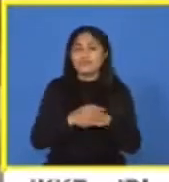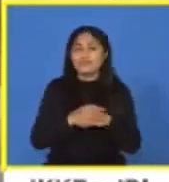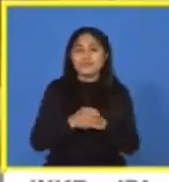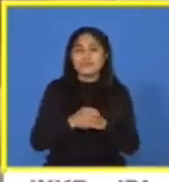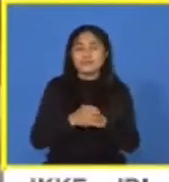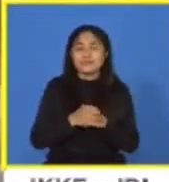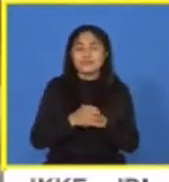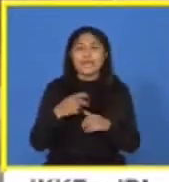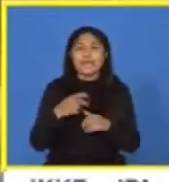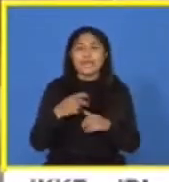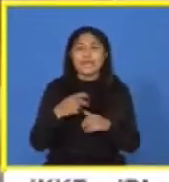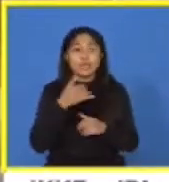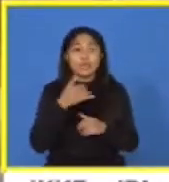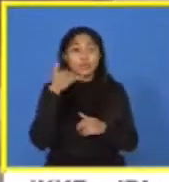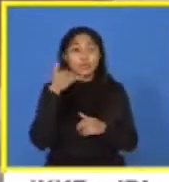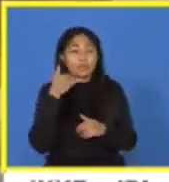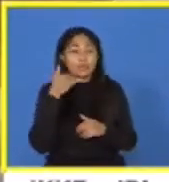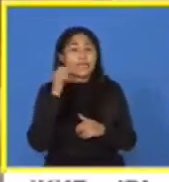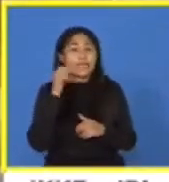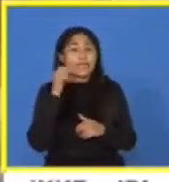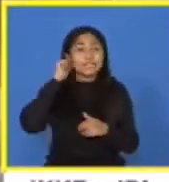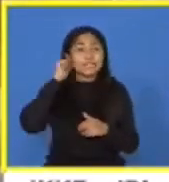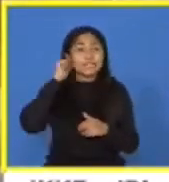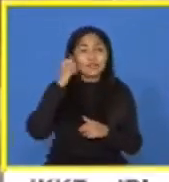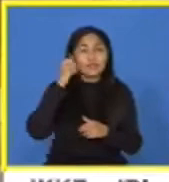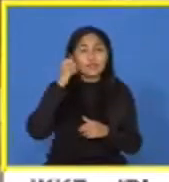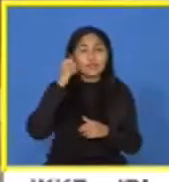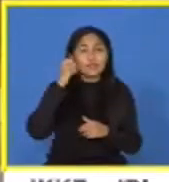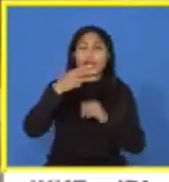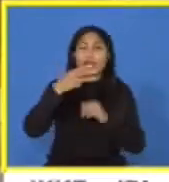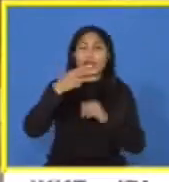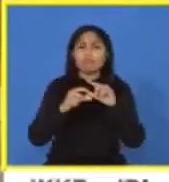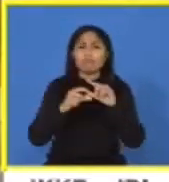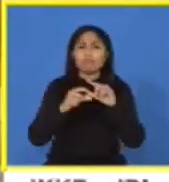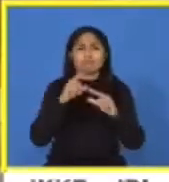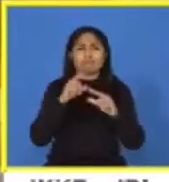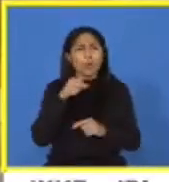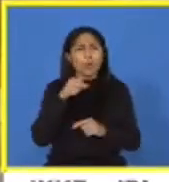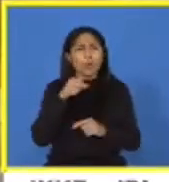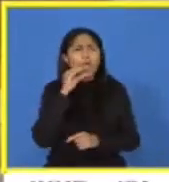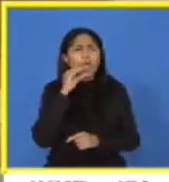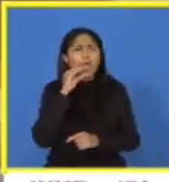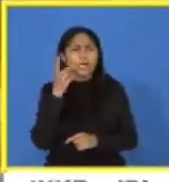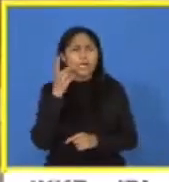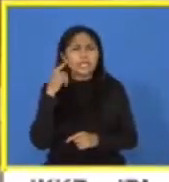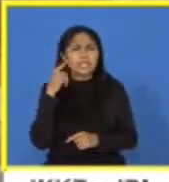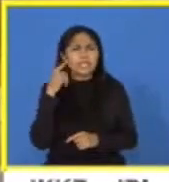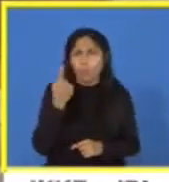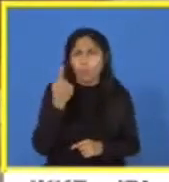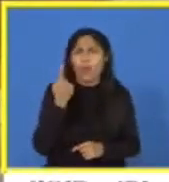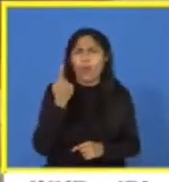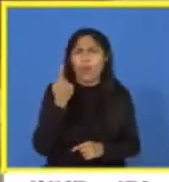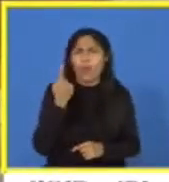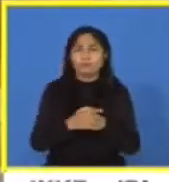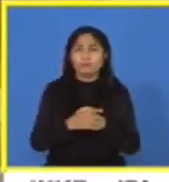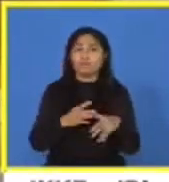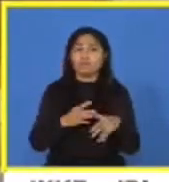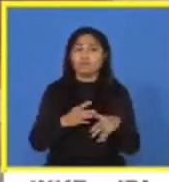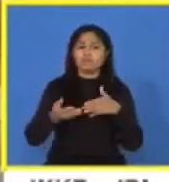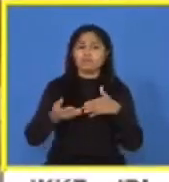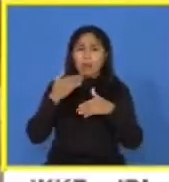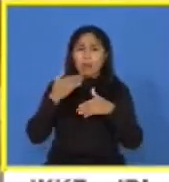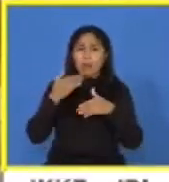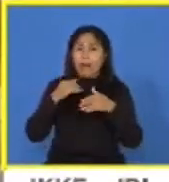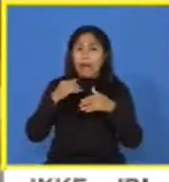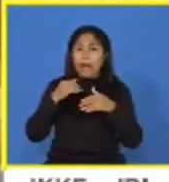kita terhubung dengan Ibu Emma. Tentunya seperti di awal tadi saya sudah katakan bahwa menjelang akhir